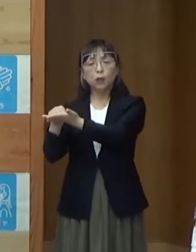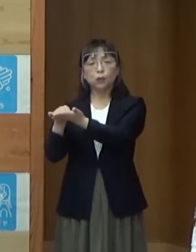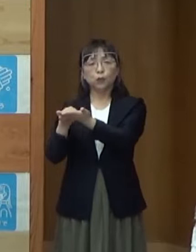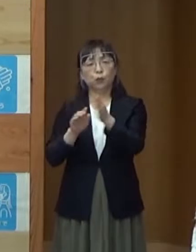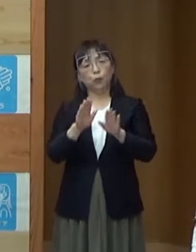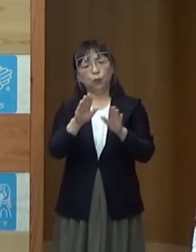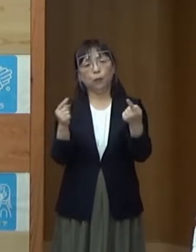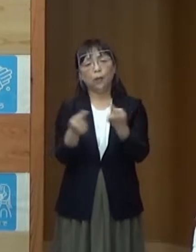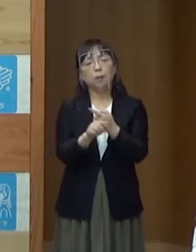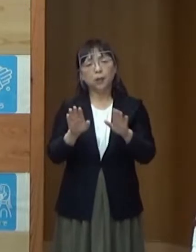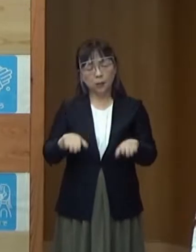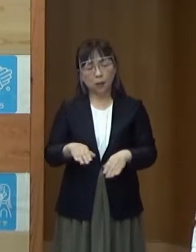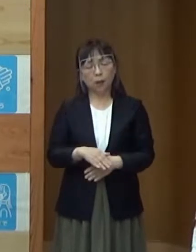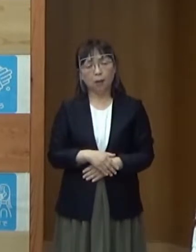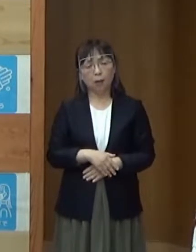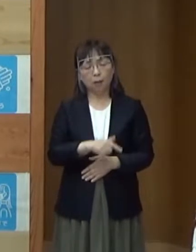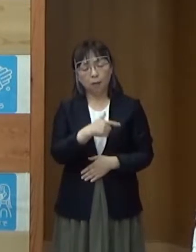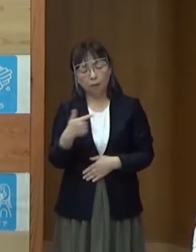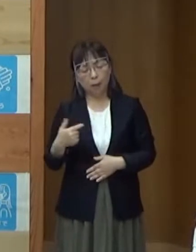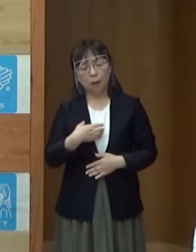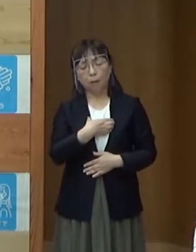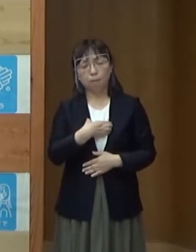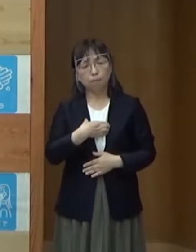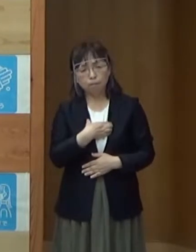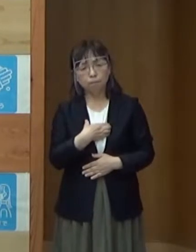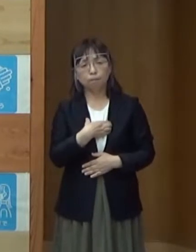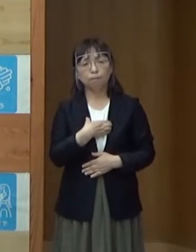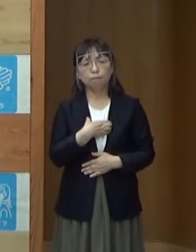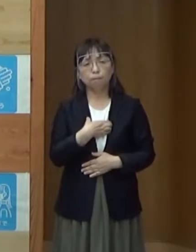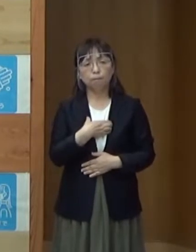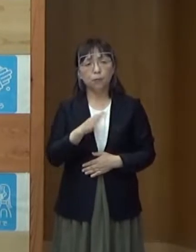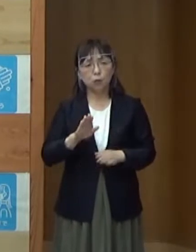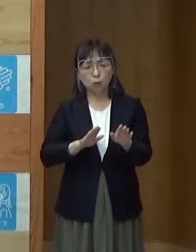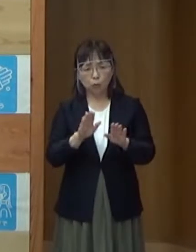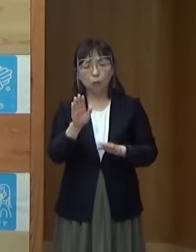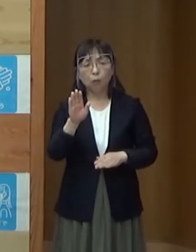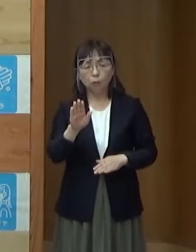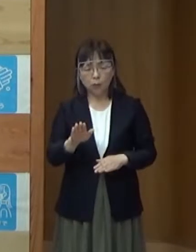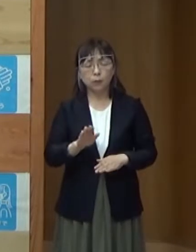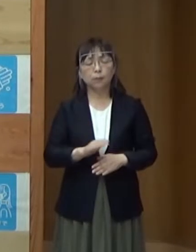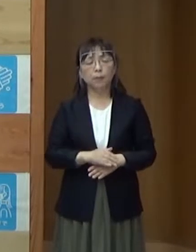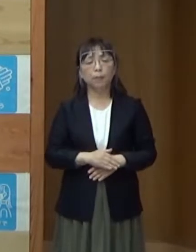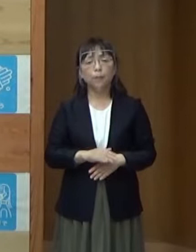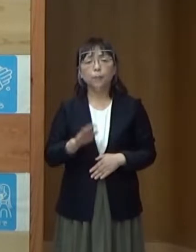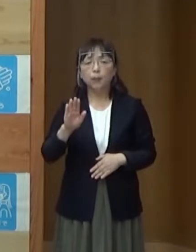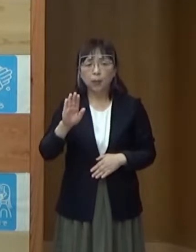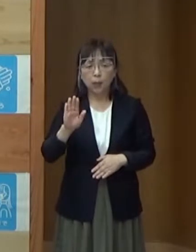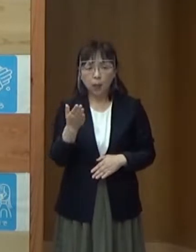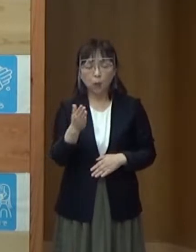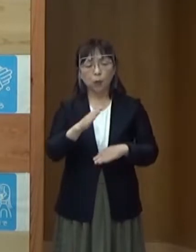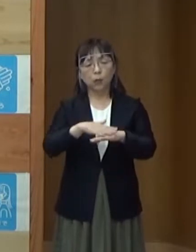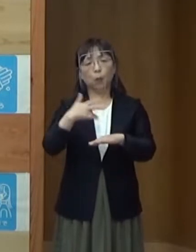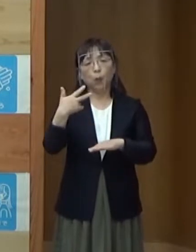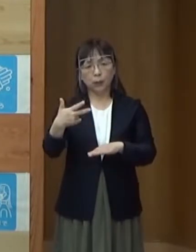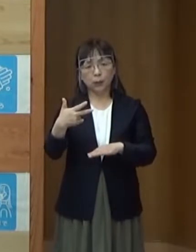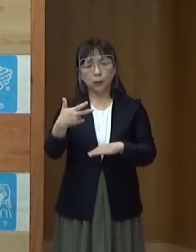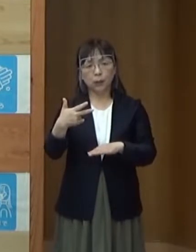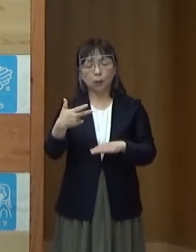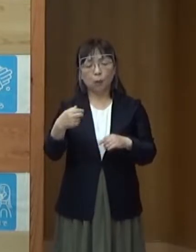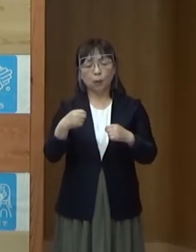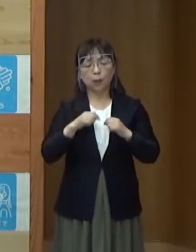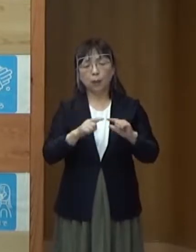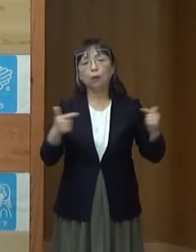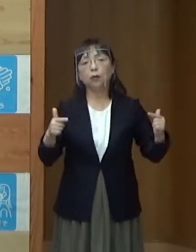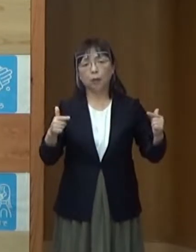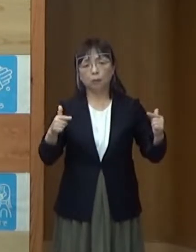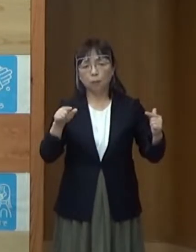況になりました。大変心苦しい状況でございますが、札幌市の急速な感染拡